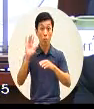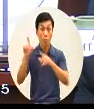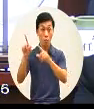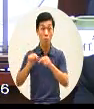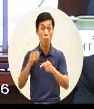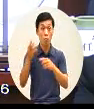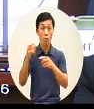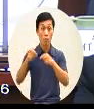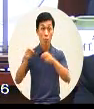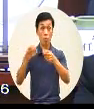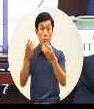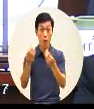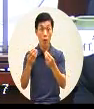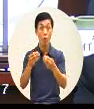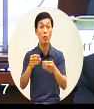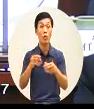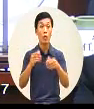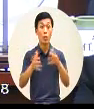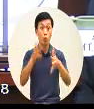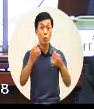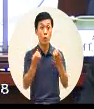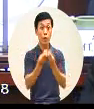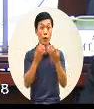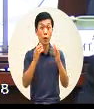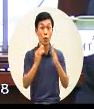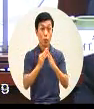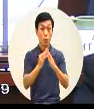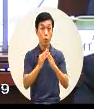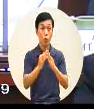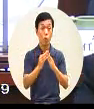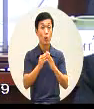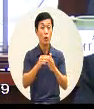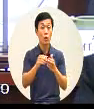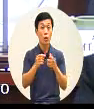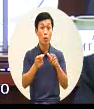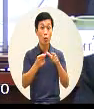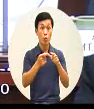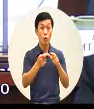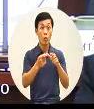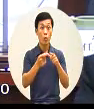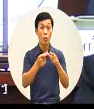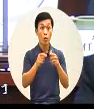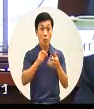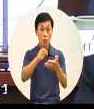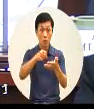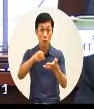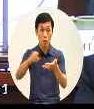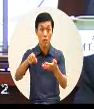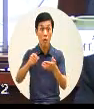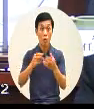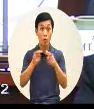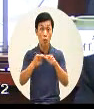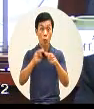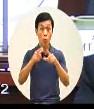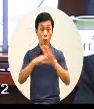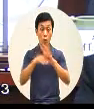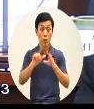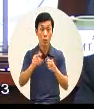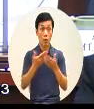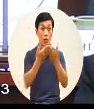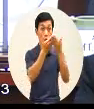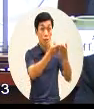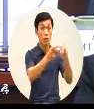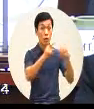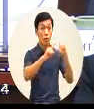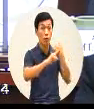他们所有牵扯这些的收费办法都要请法制局来表示意见，有没有法律上面适用上的困难。那